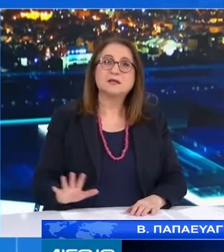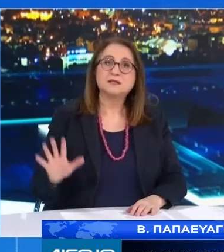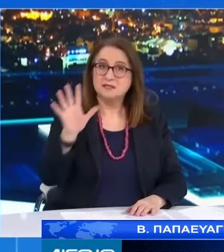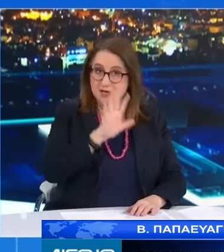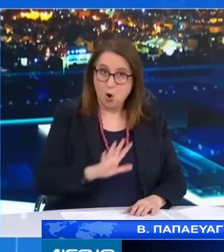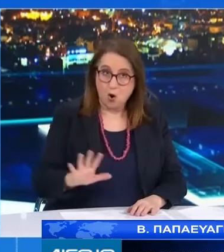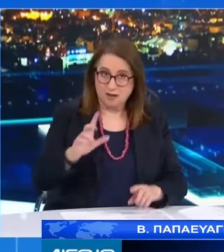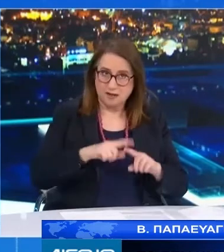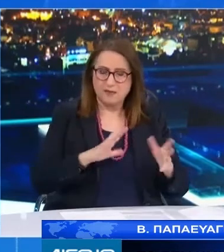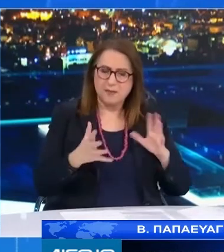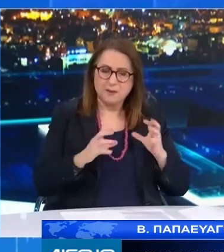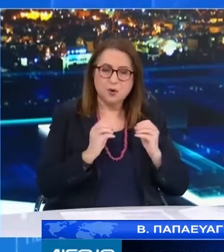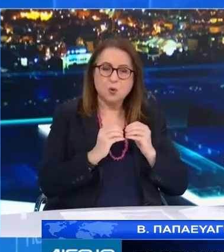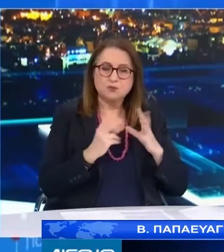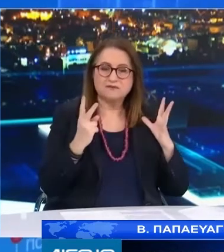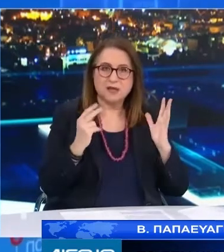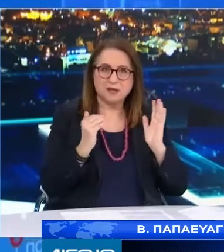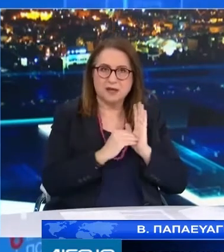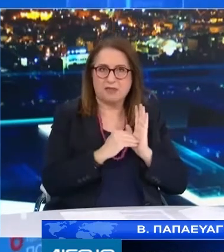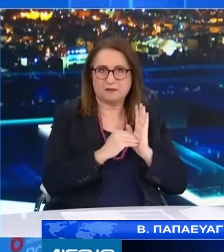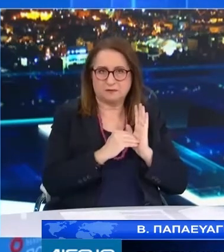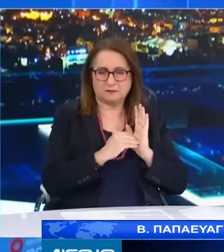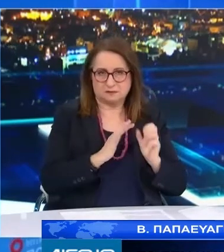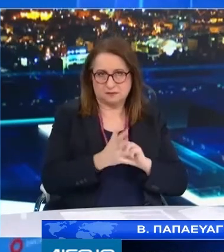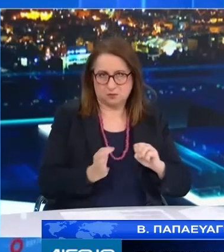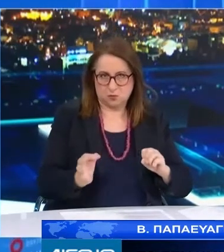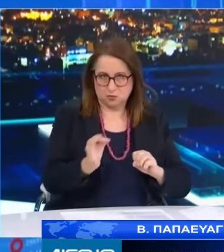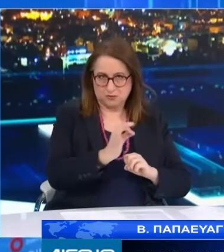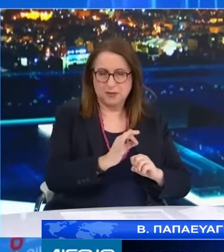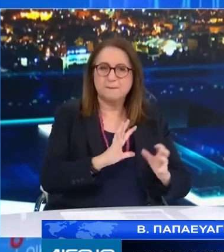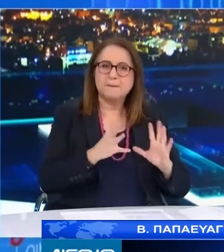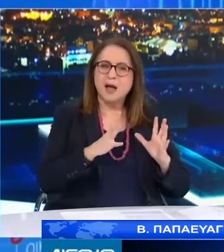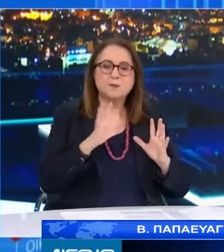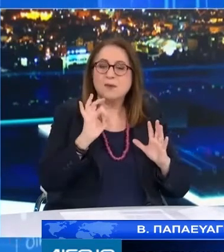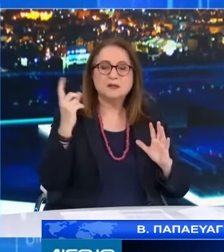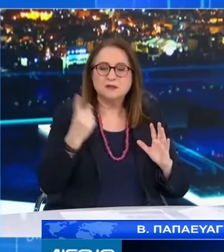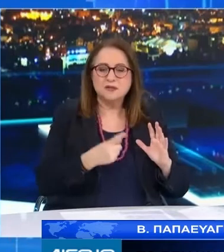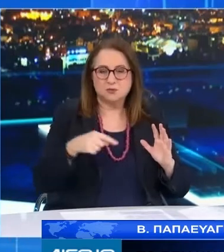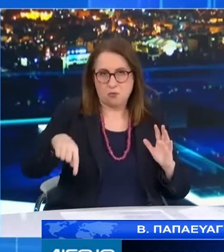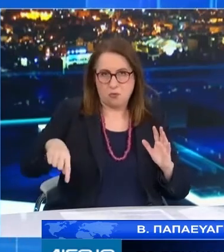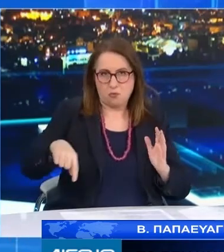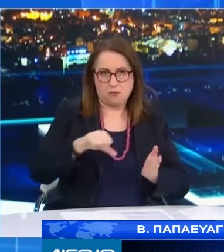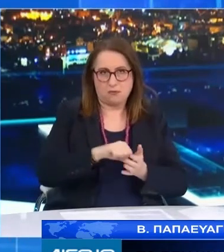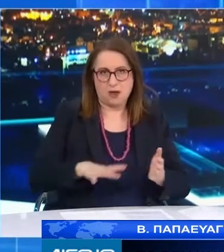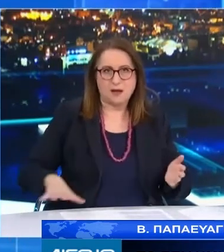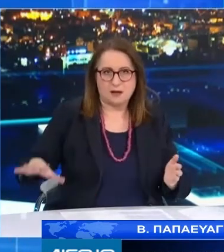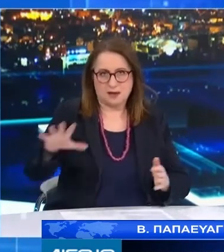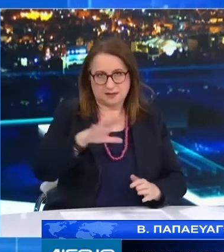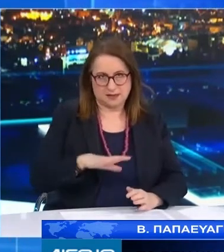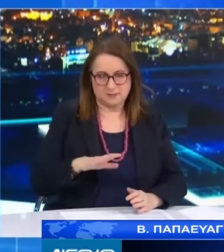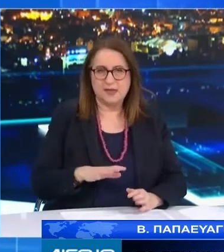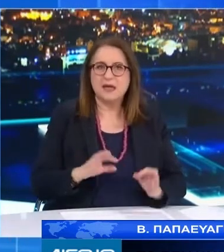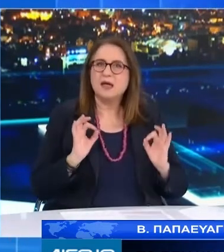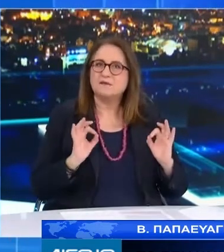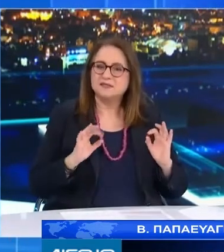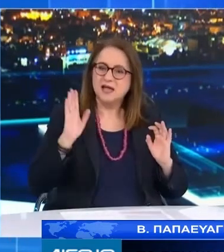περίπου 27.000 κρούσματα, με τα μισά να αφορούν στην Αττική. Παρόλο που παρατηρούμε μια σταθεροποίηση της